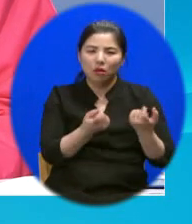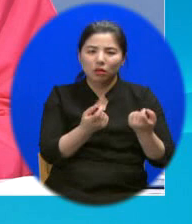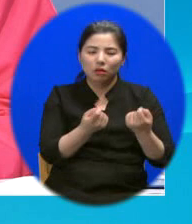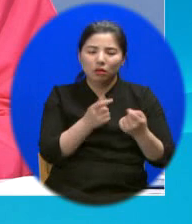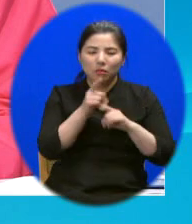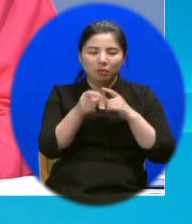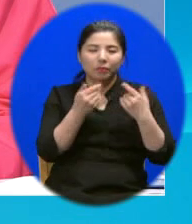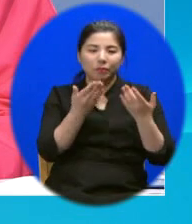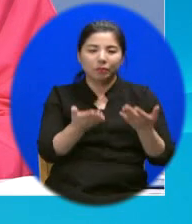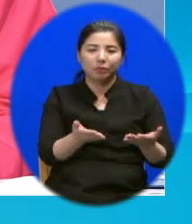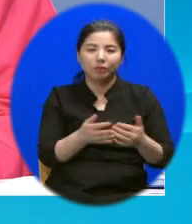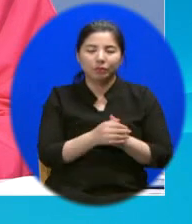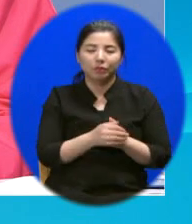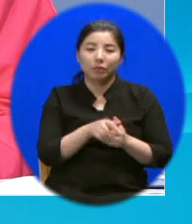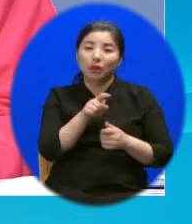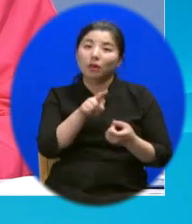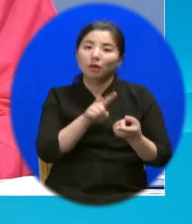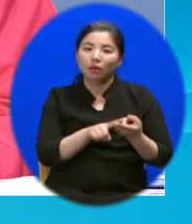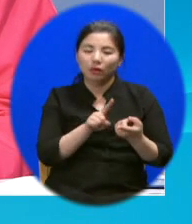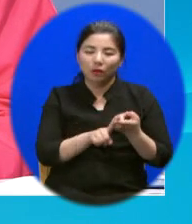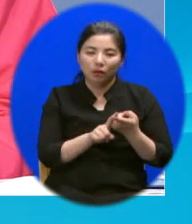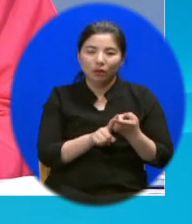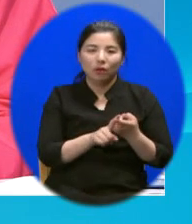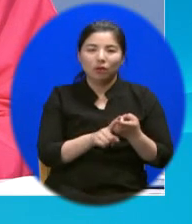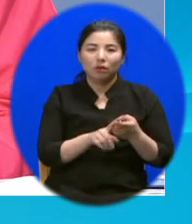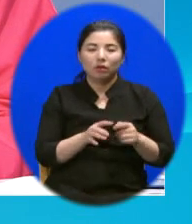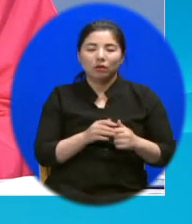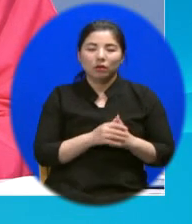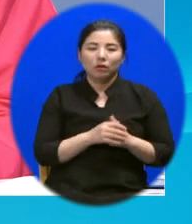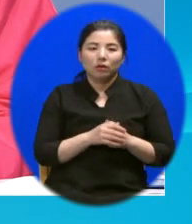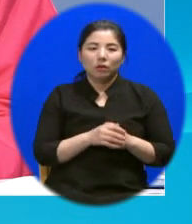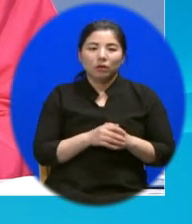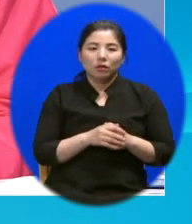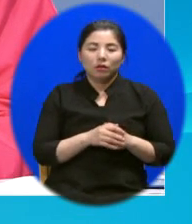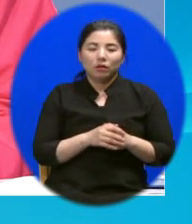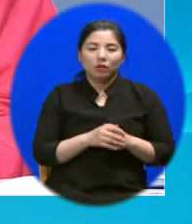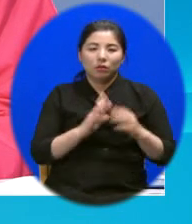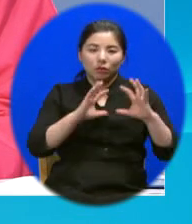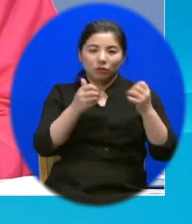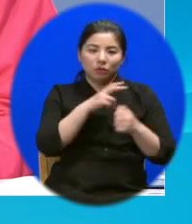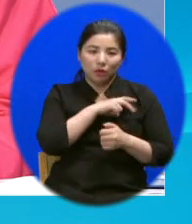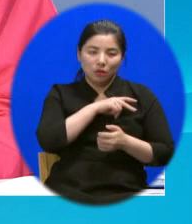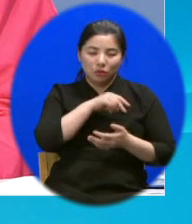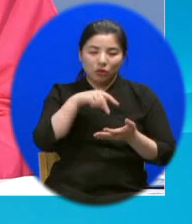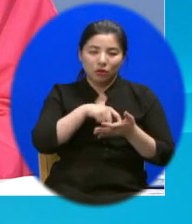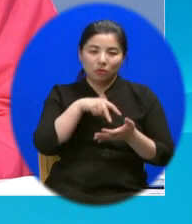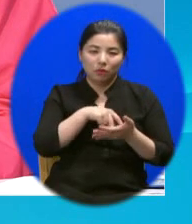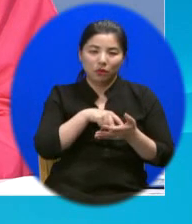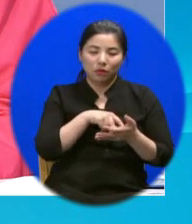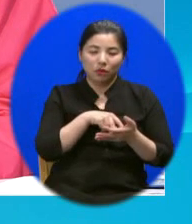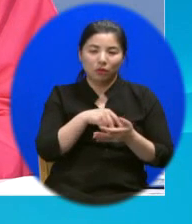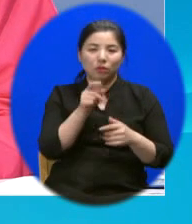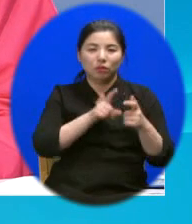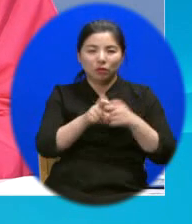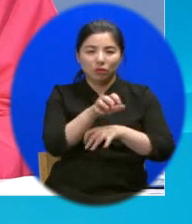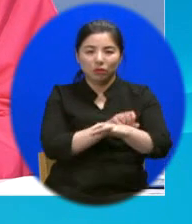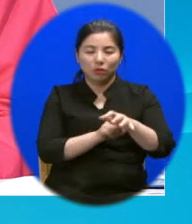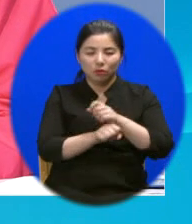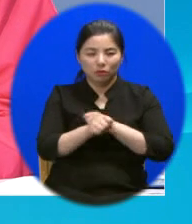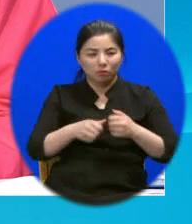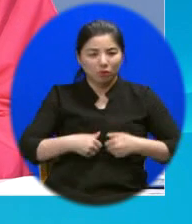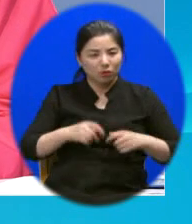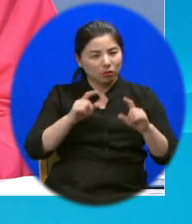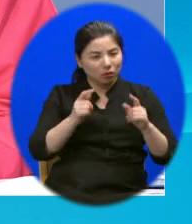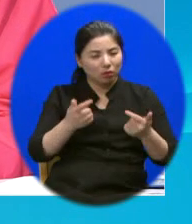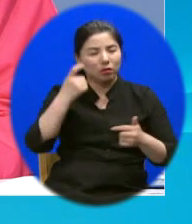이런 말씀들을 하시는데 이 부분에 대해서 어떤 그 국회의원으로서 좀 더 적극성을 띠어 써야